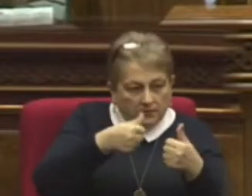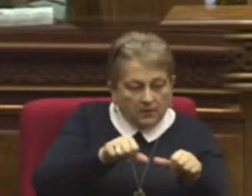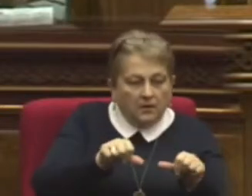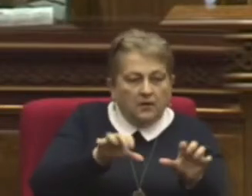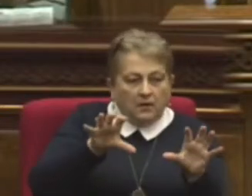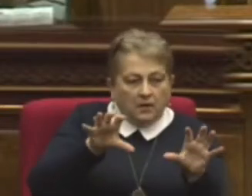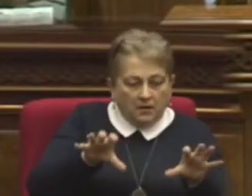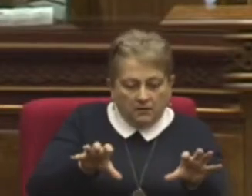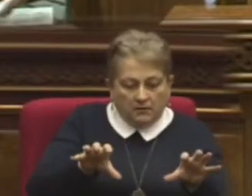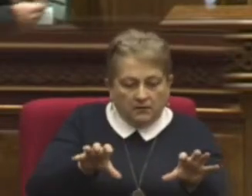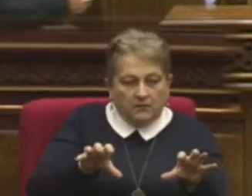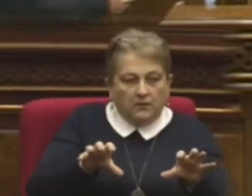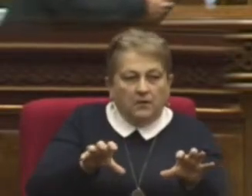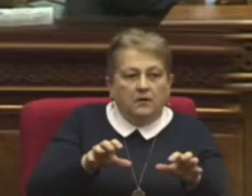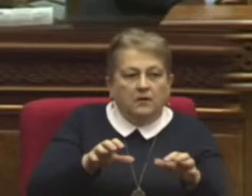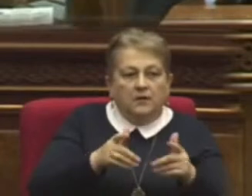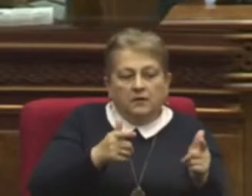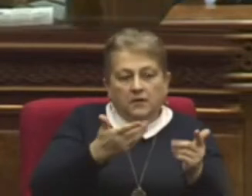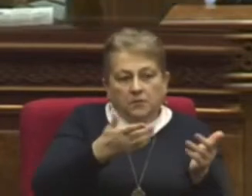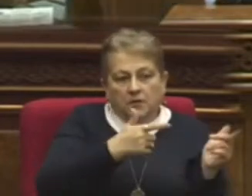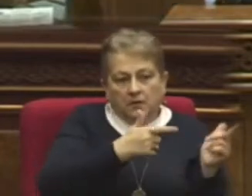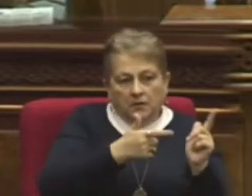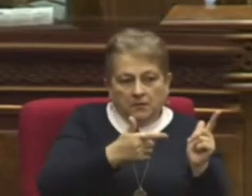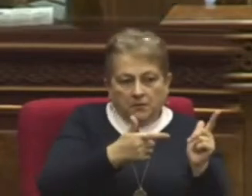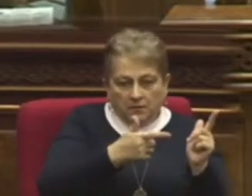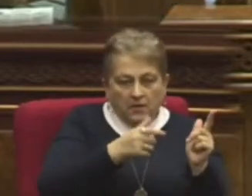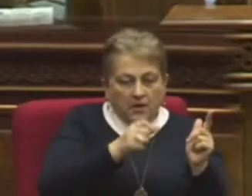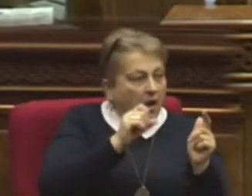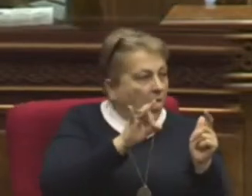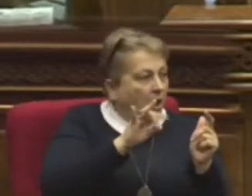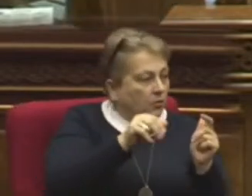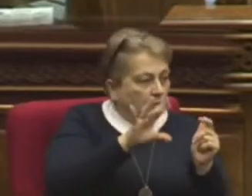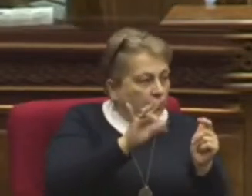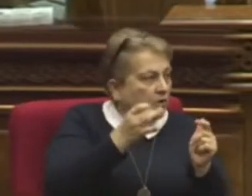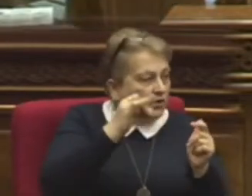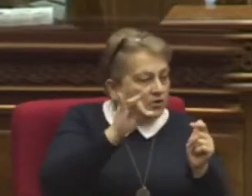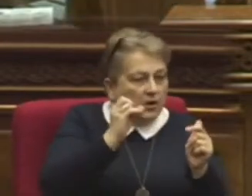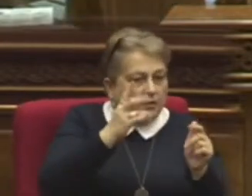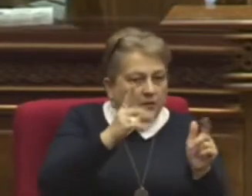խորհրդի նախագահ, նախապատրաստվի Արթուր Իշխանյանը։